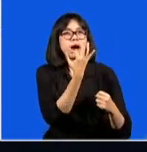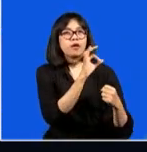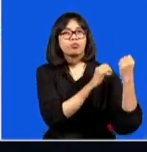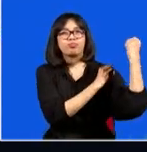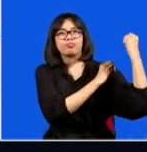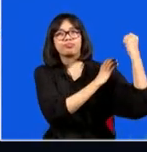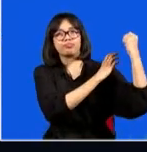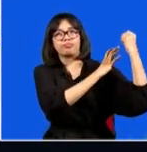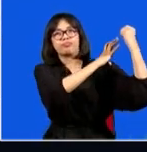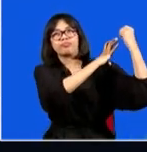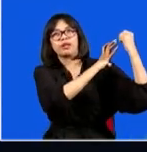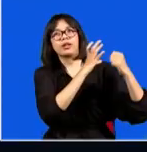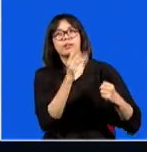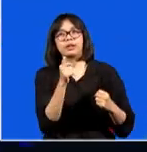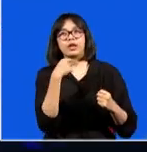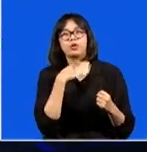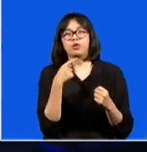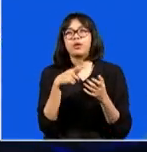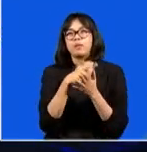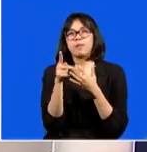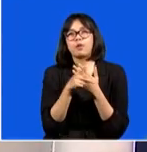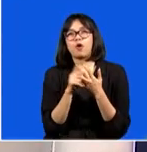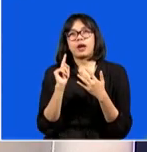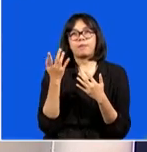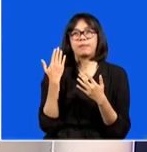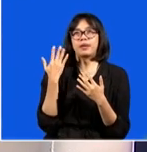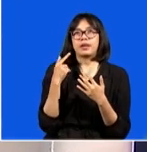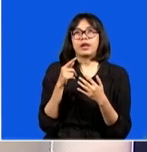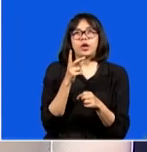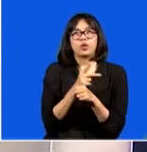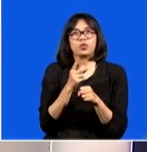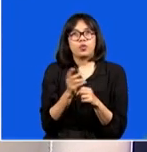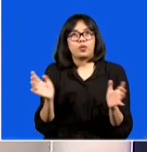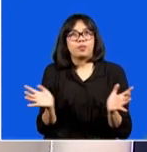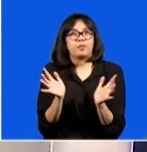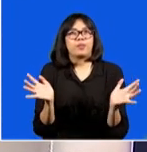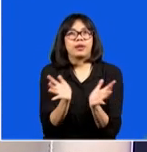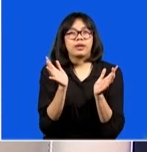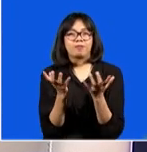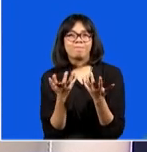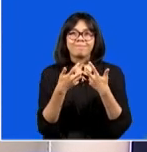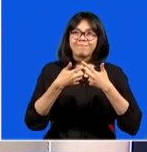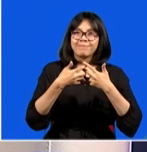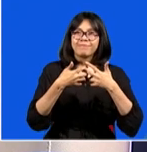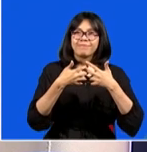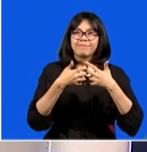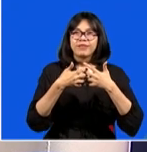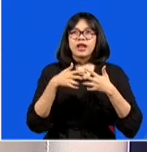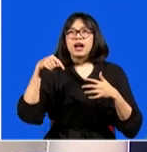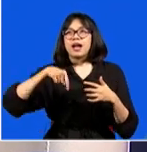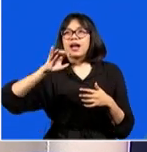itu yang saya rasakan dari program pendidikan guru penggerak dan masih banyak